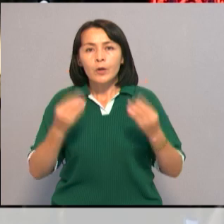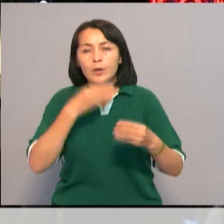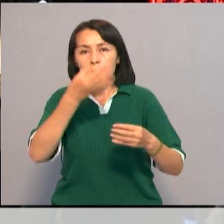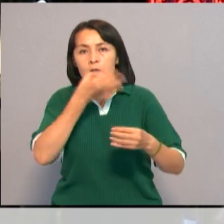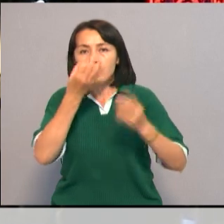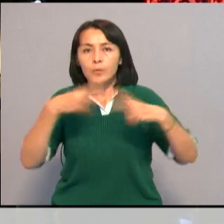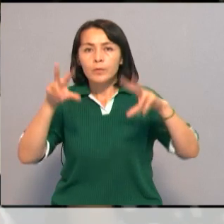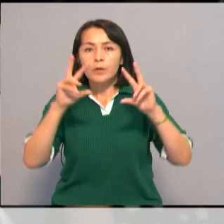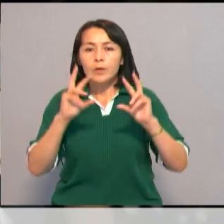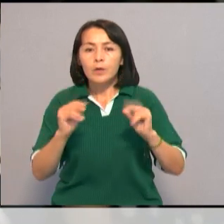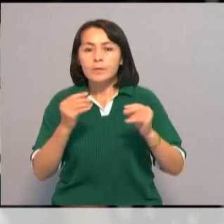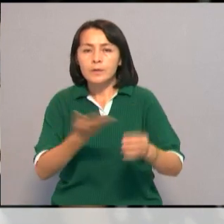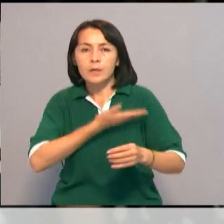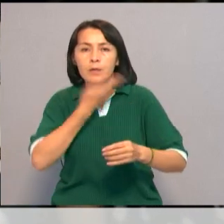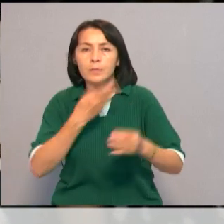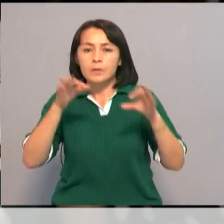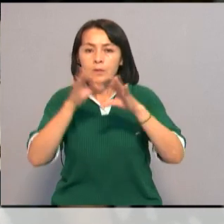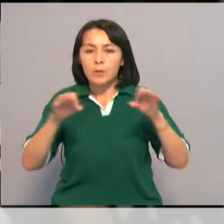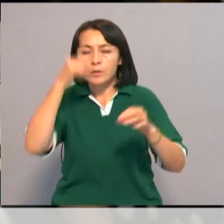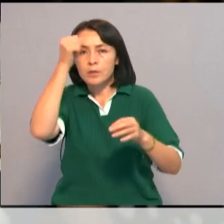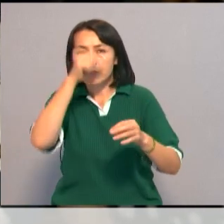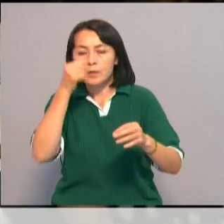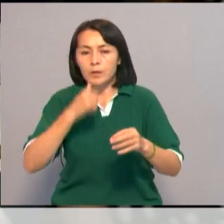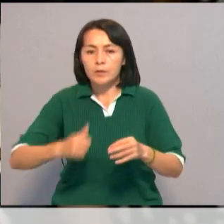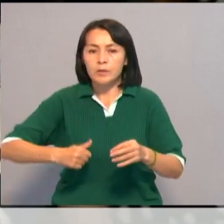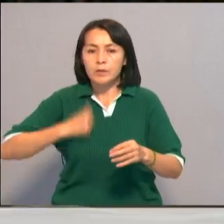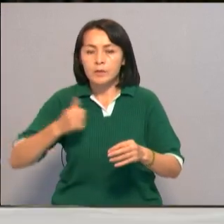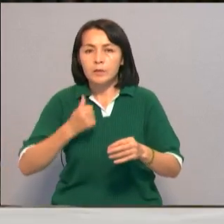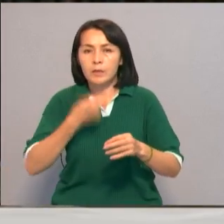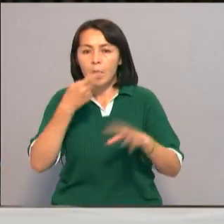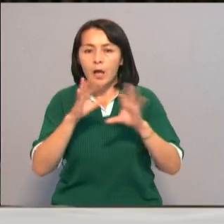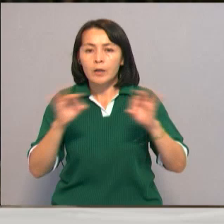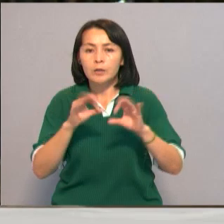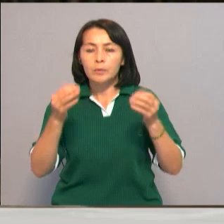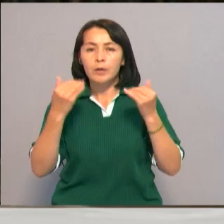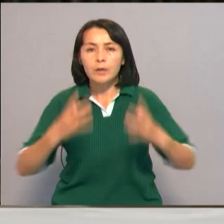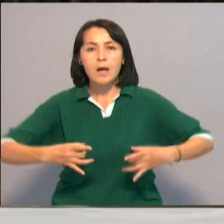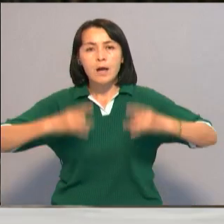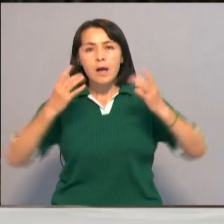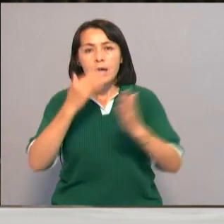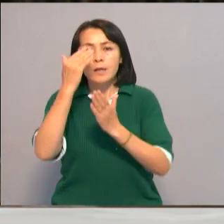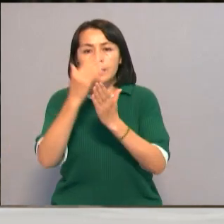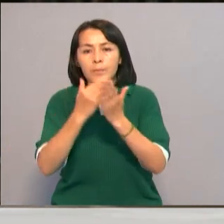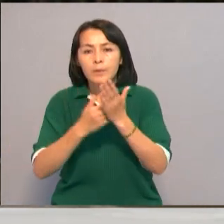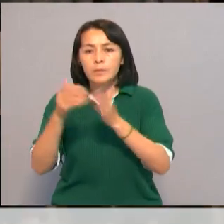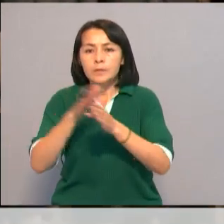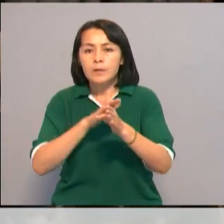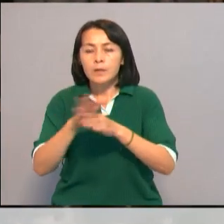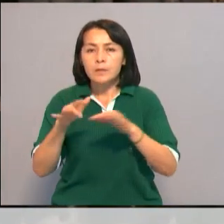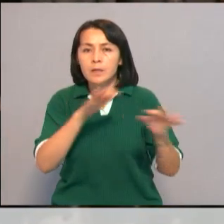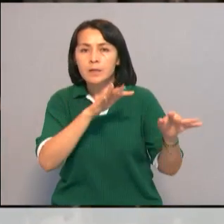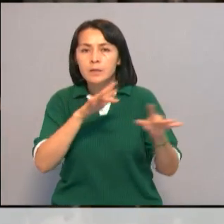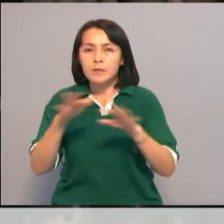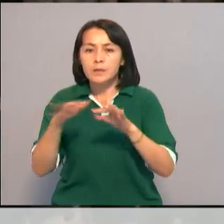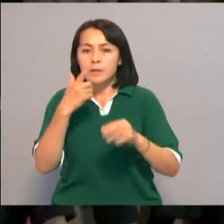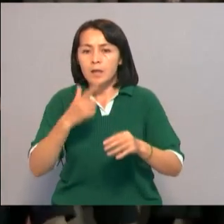жауапты мамандар баяндама оқып, тәуелсіздік жылдарында жеткен жетістіктерді саралады. Арнайы концерттік бағдарлама ұйымдастырылып, іс-шара